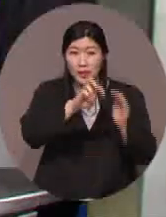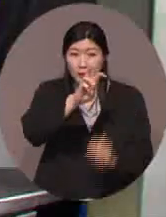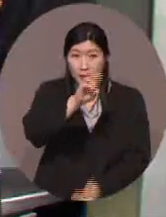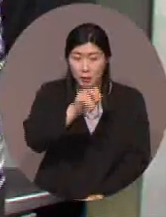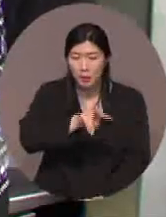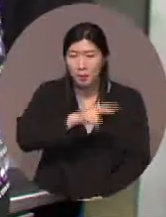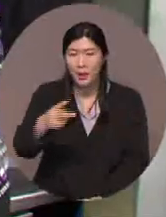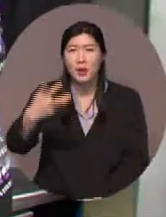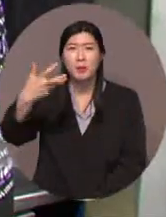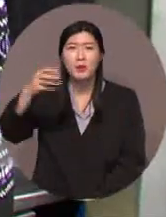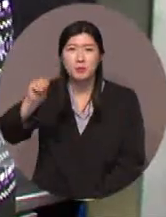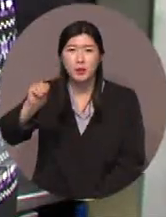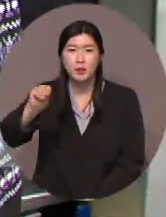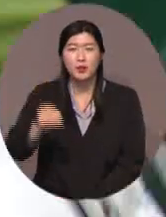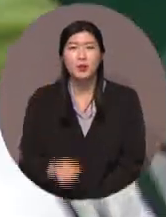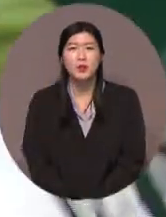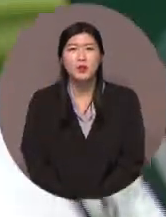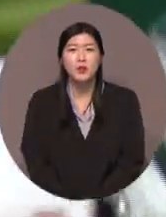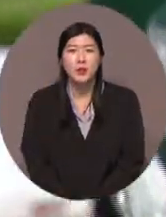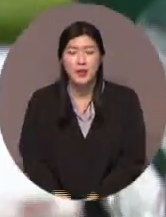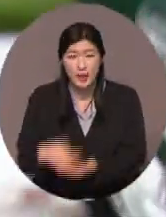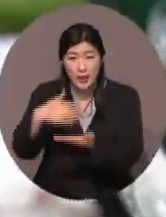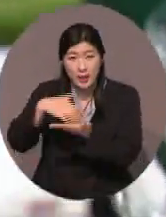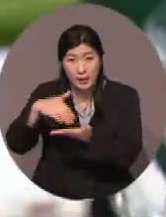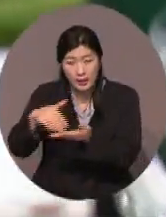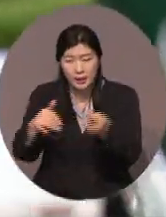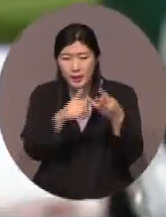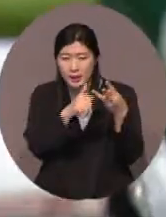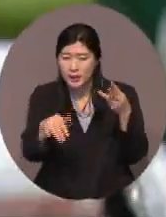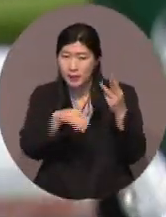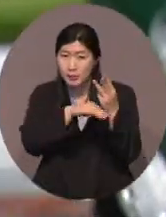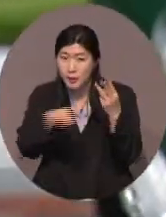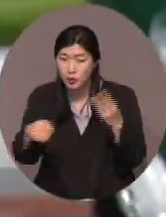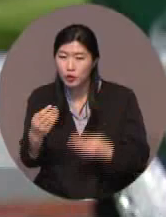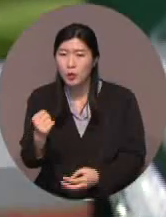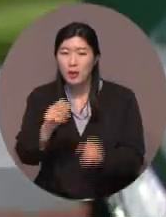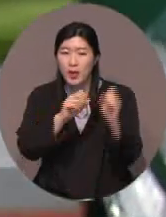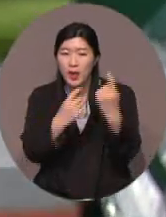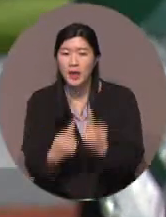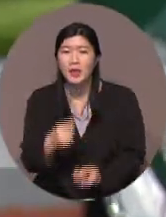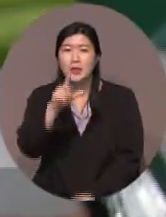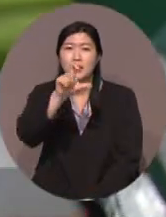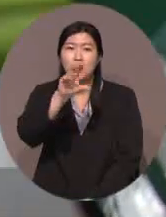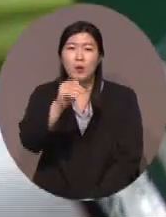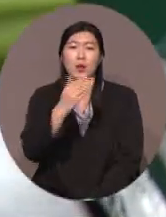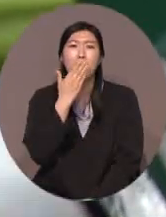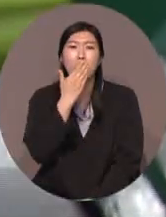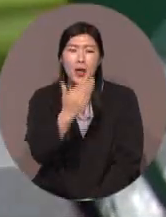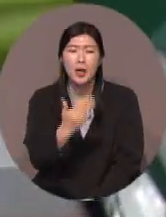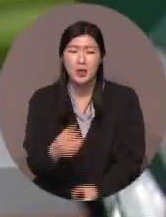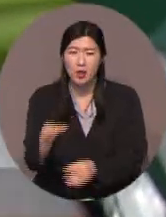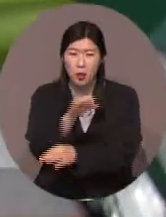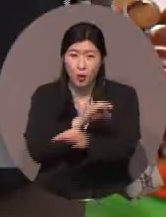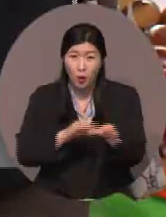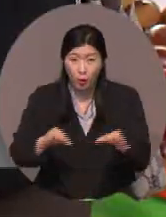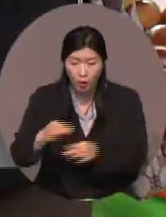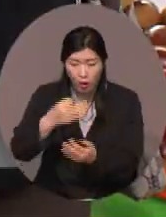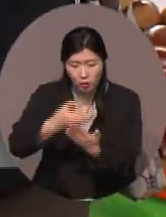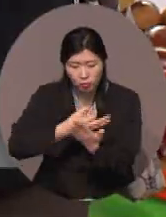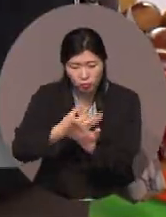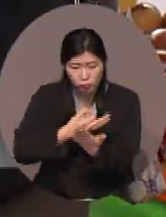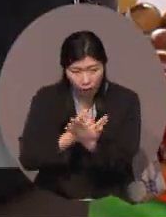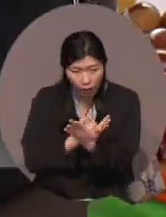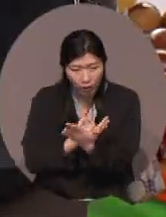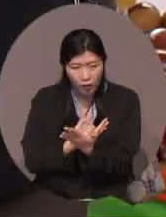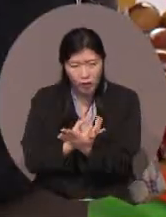80만원까지 늘리기로 한 겁니다 3인가구 기준으로 최대 15만원을 추가 할인받을 수 있어 가게 소득 보전과